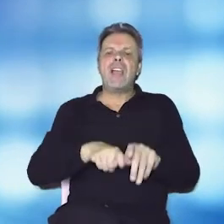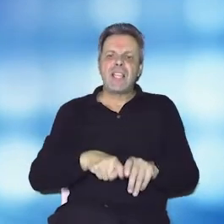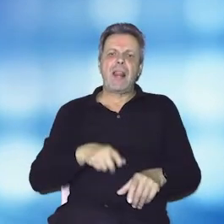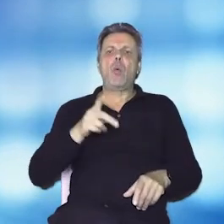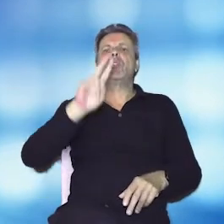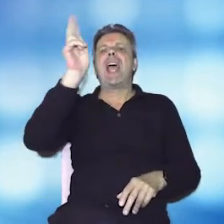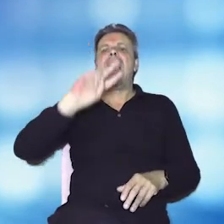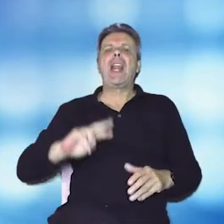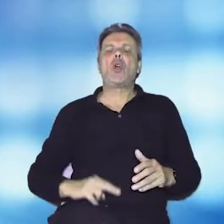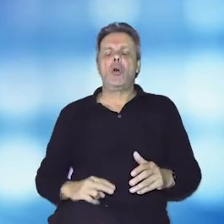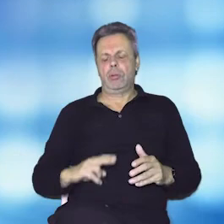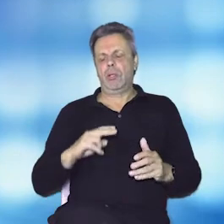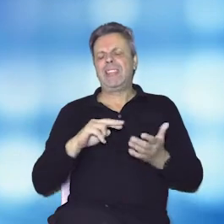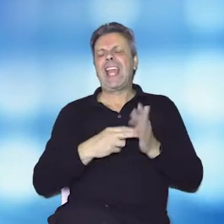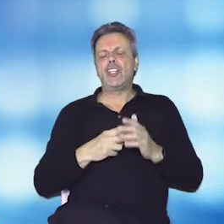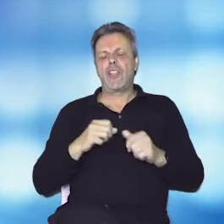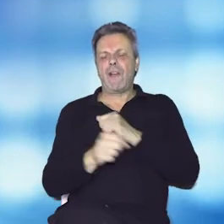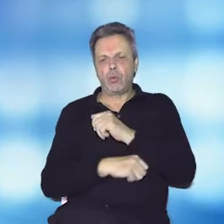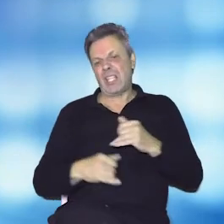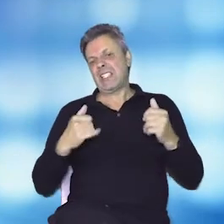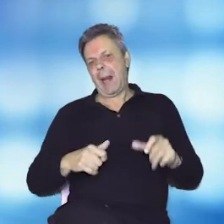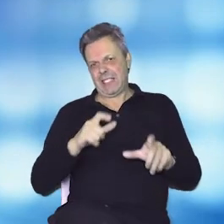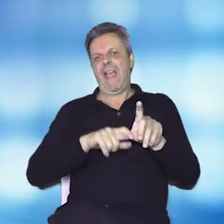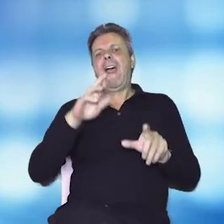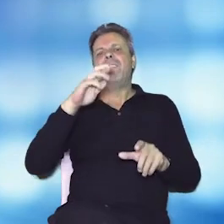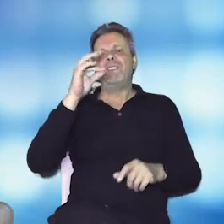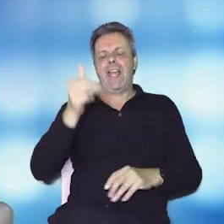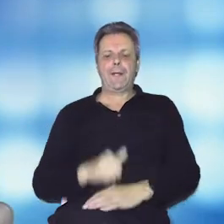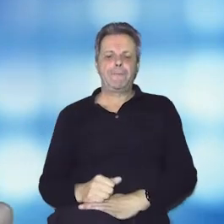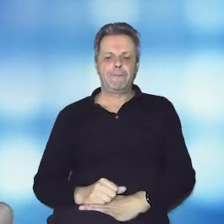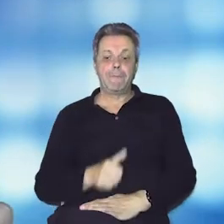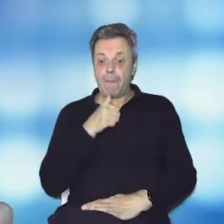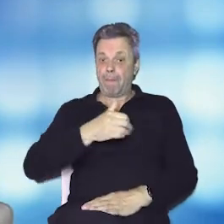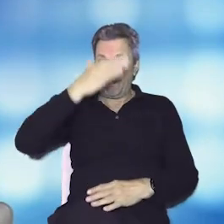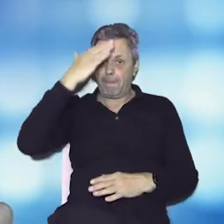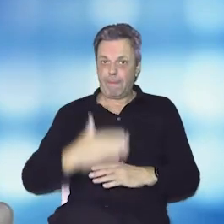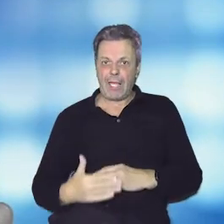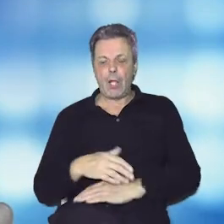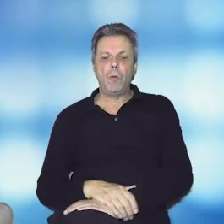tadašnji elektrotehnički fakultet, danas se on zove FER. I za kraj,